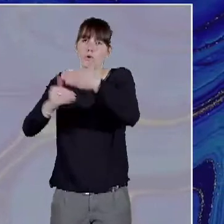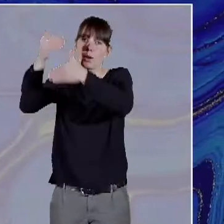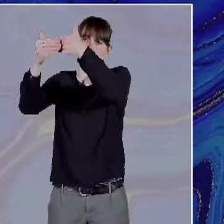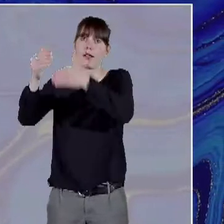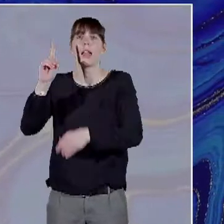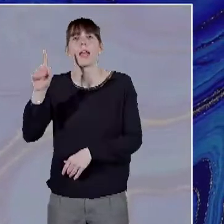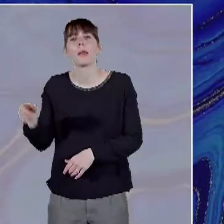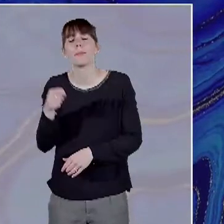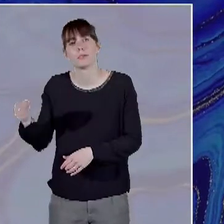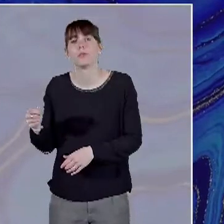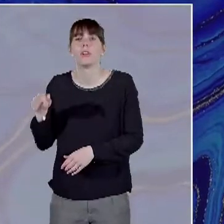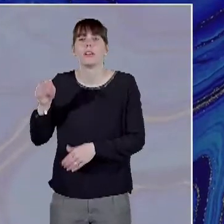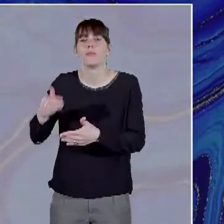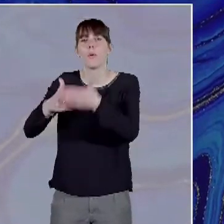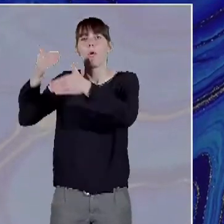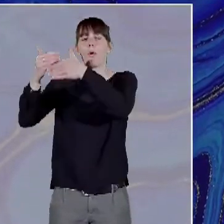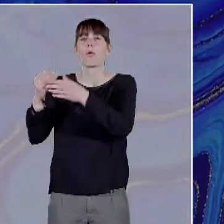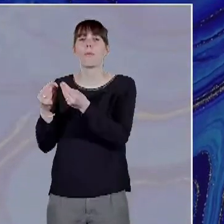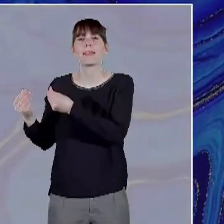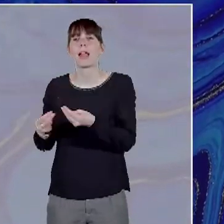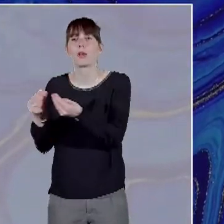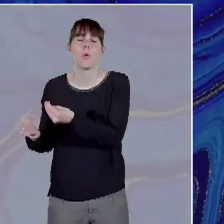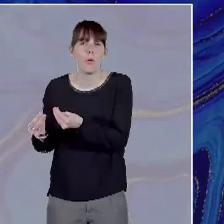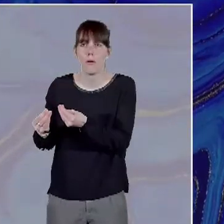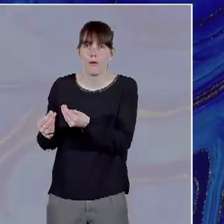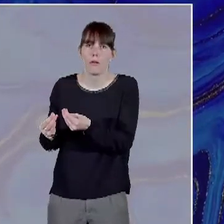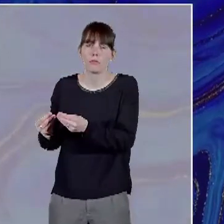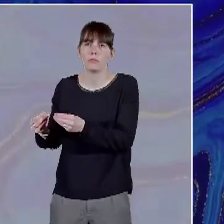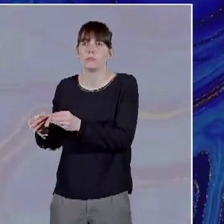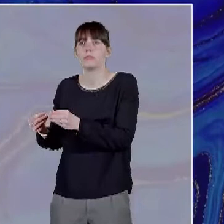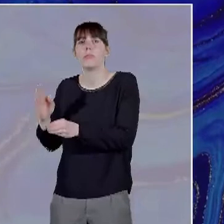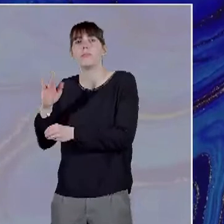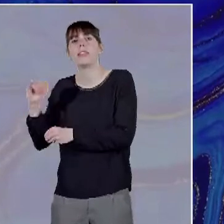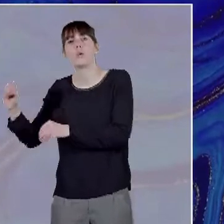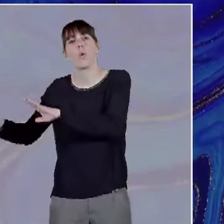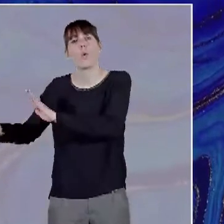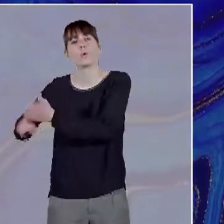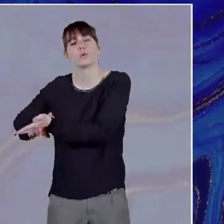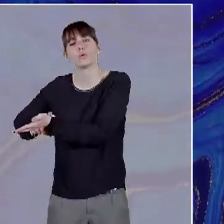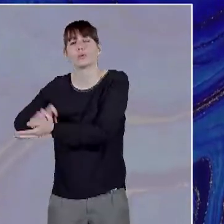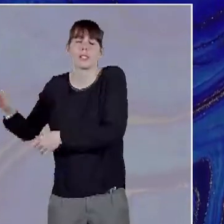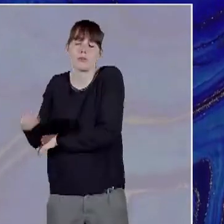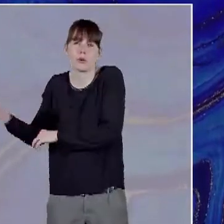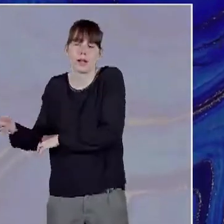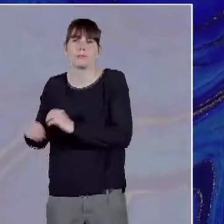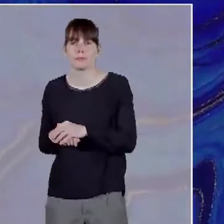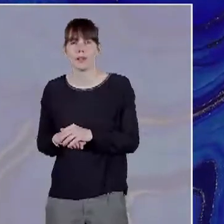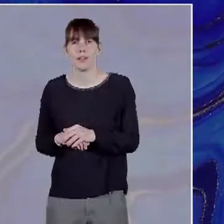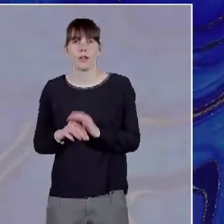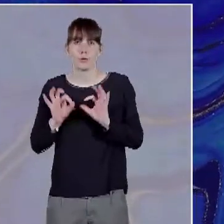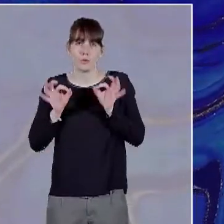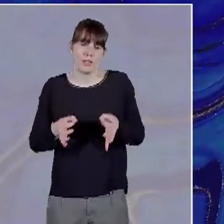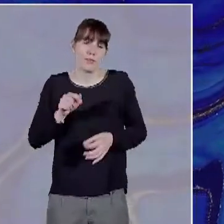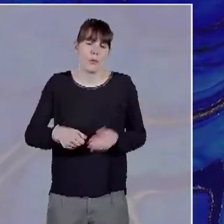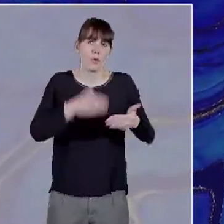matériaux biosourcés, géosourcés. On peut construire pas polluant et zéro carbone, mais merci. Il faut construire. Bah, vous faites la transition avec la table ronde, vous restez là, car